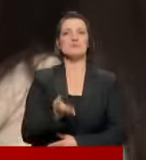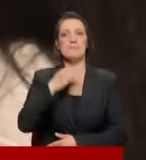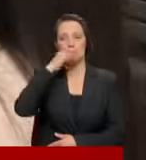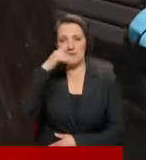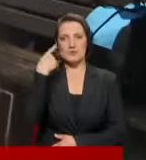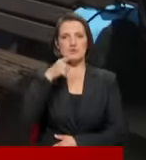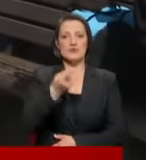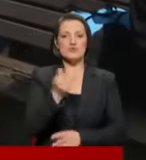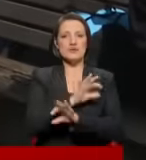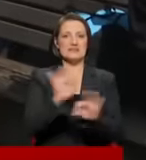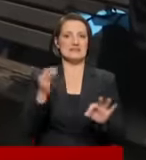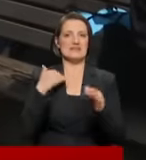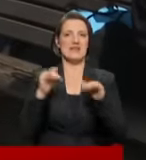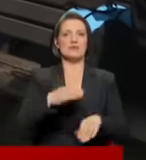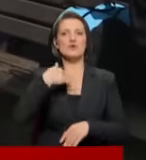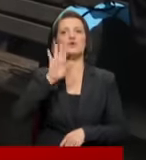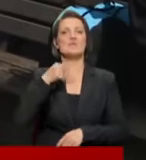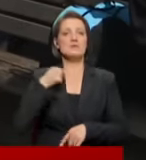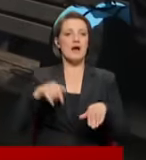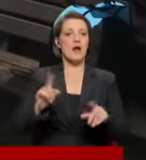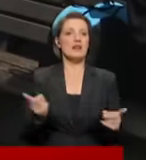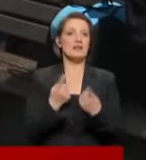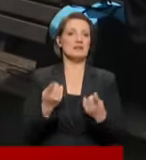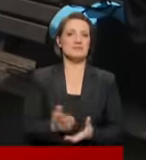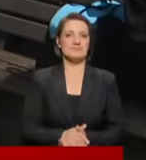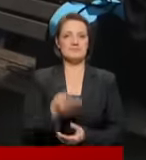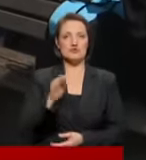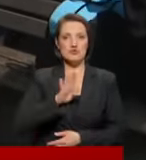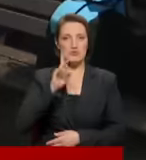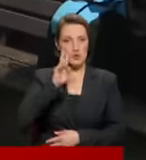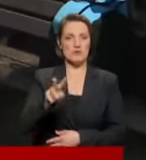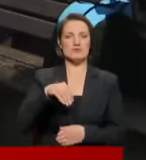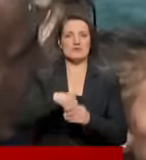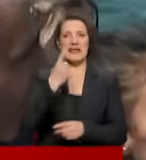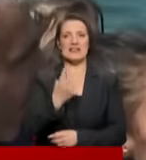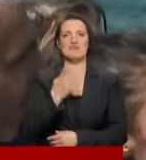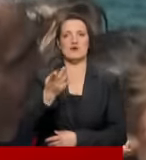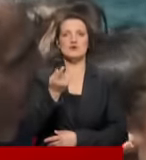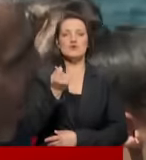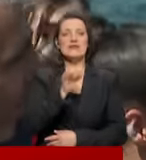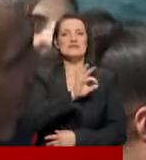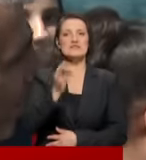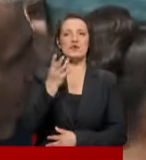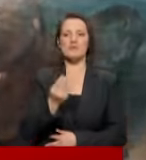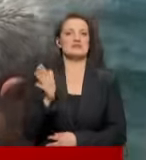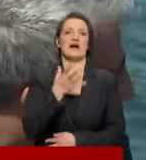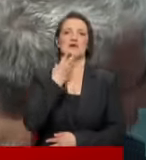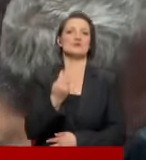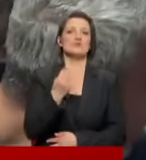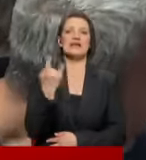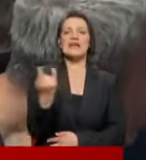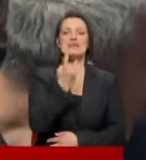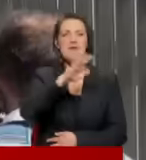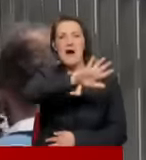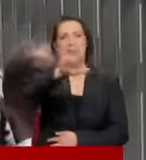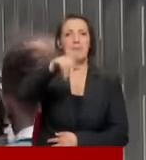Bayram dolayısıyla ücretsiz diye geldik. Yoksa biz buralara hiç gelemiyoruz. Çocuğumuz bir görsün diye ilk defa. Ücretsiz olması daha güzel. Gezmek